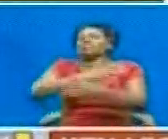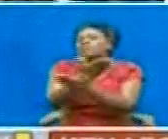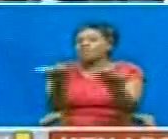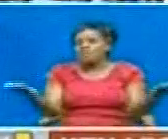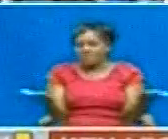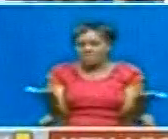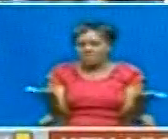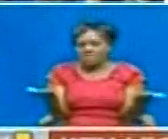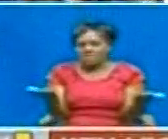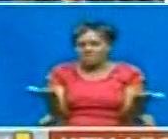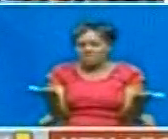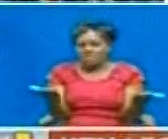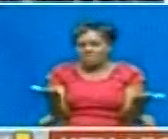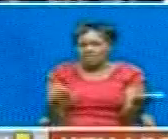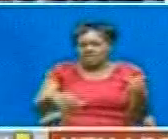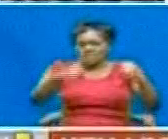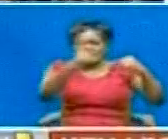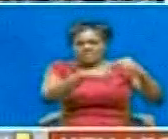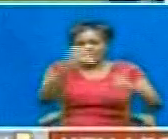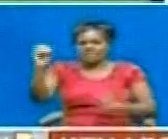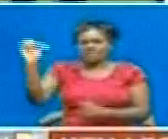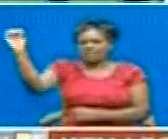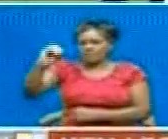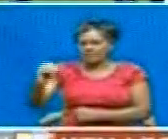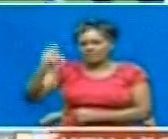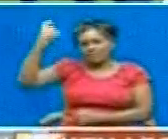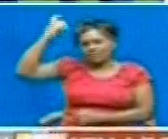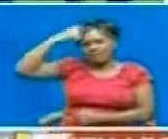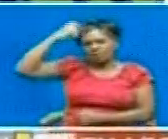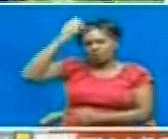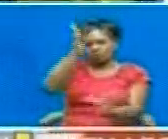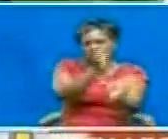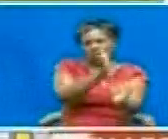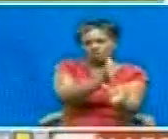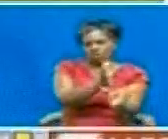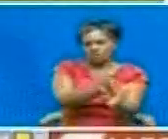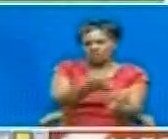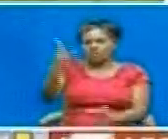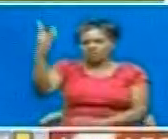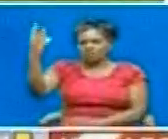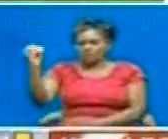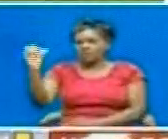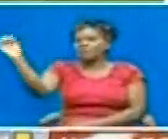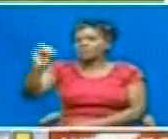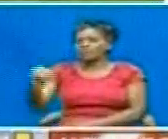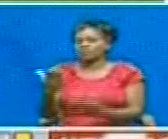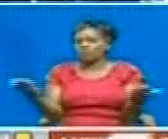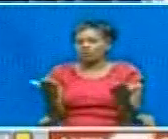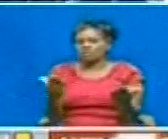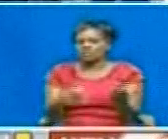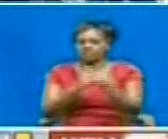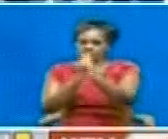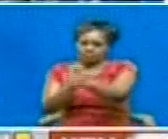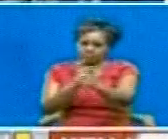wote asilimia 60 ni saikolojia, asilimia 40 ndio ule